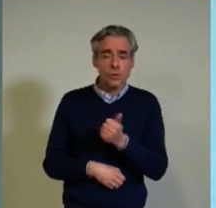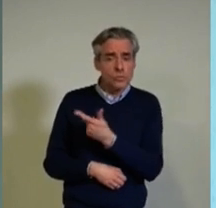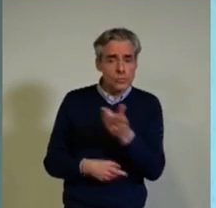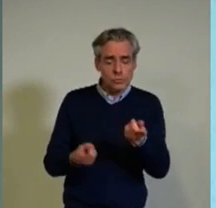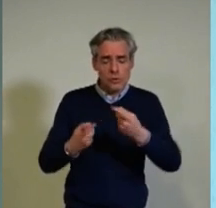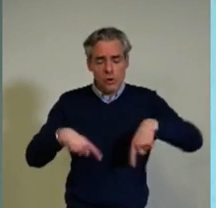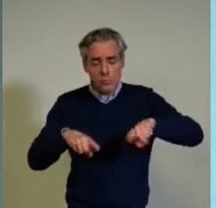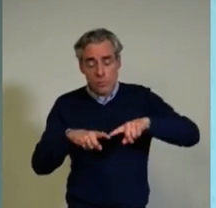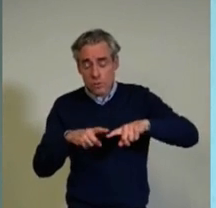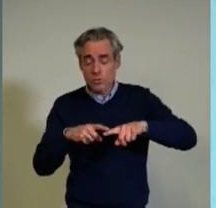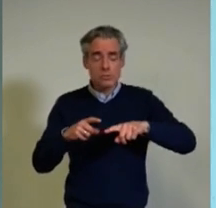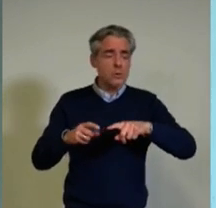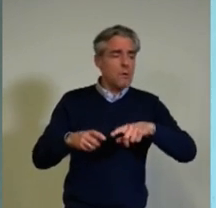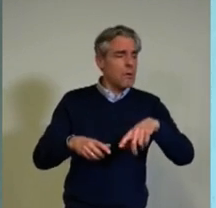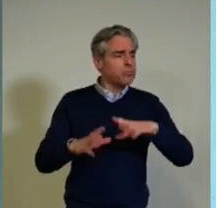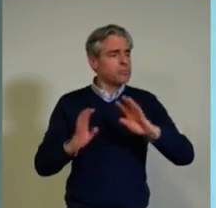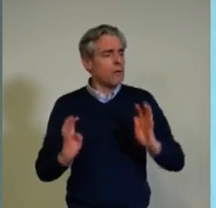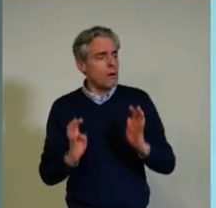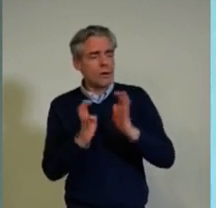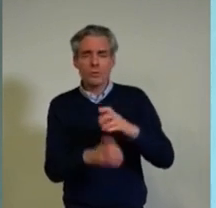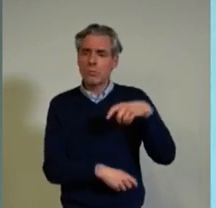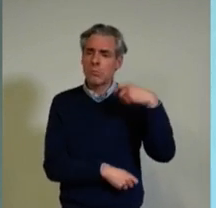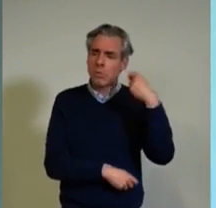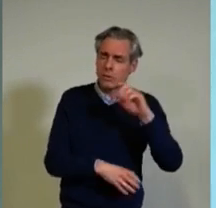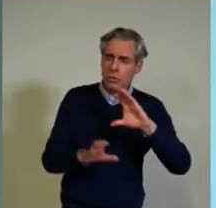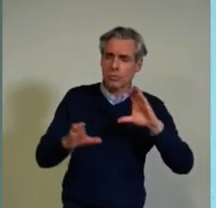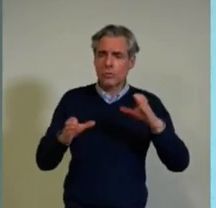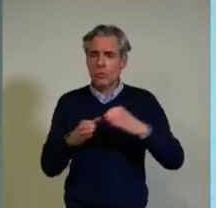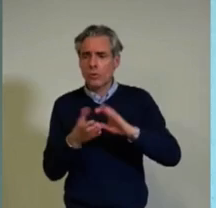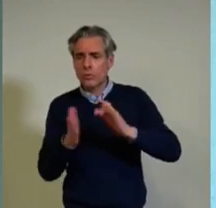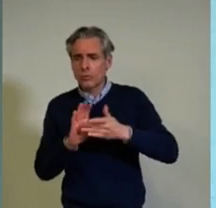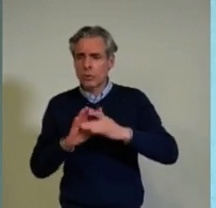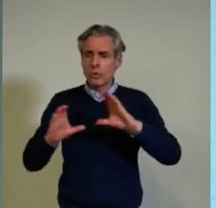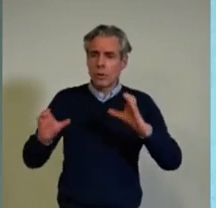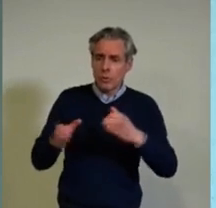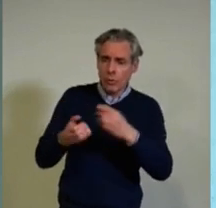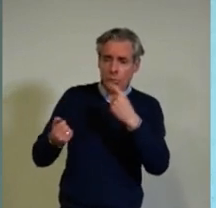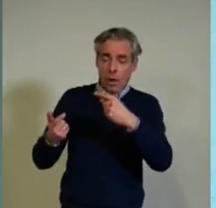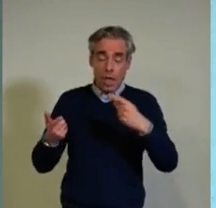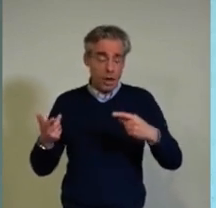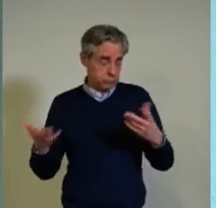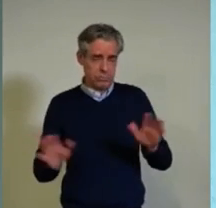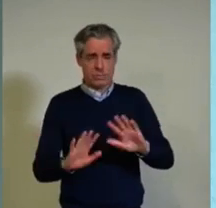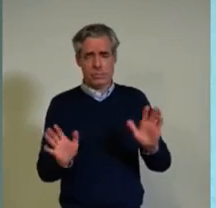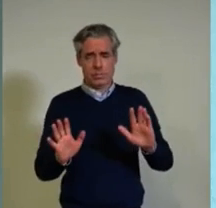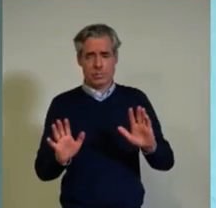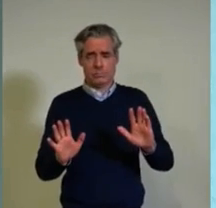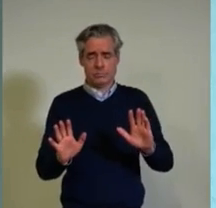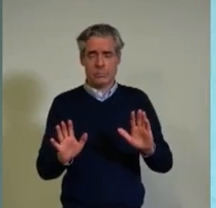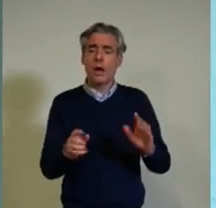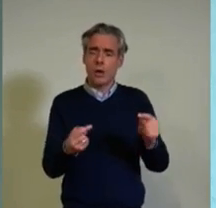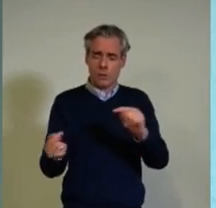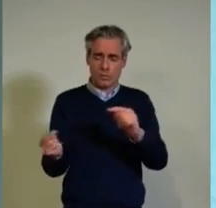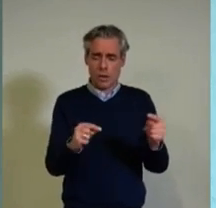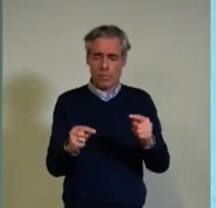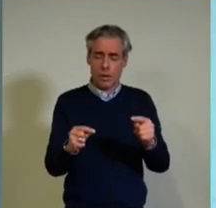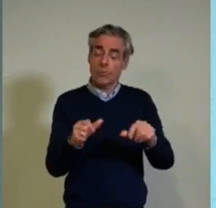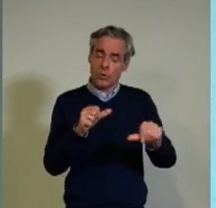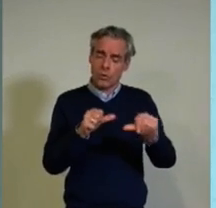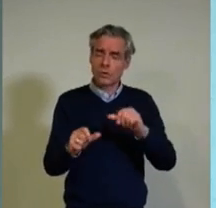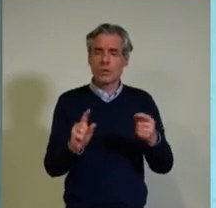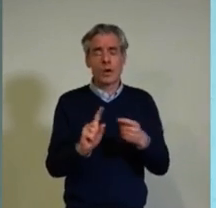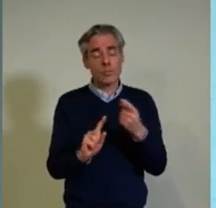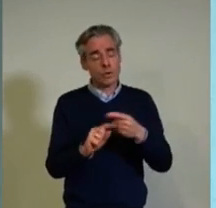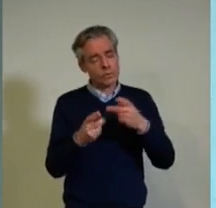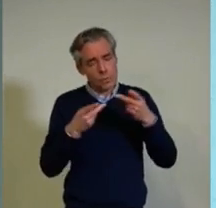de réunions de présidents, de groupes, d'intergroupes, commissions. Mais enfin, le débat, il doit être public aussi. Et si chacun d'entre nous